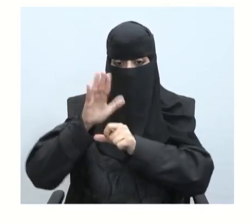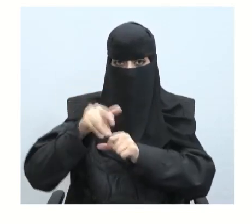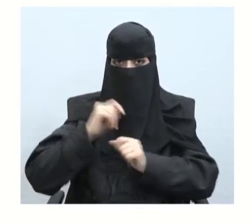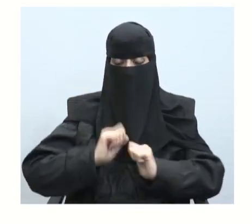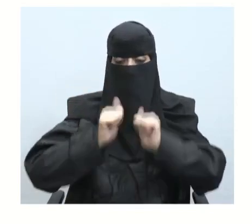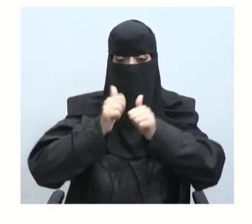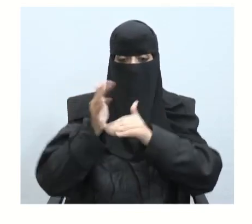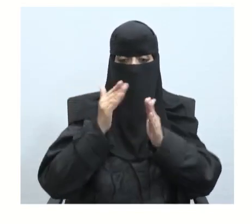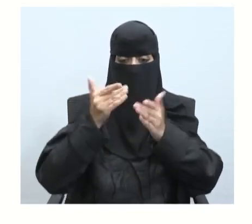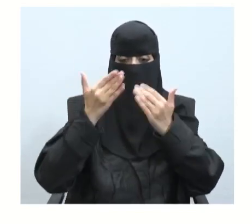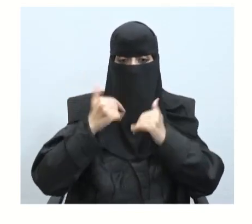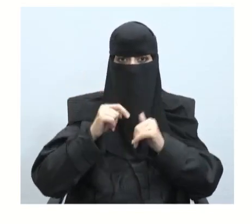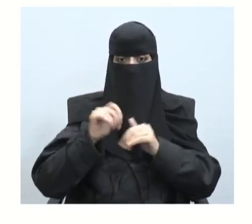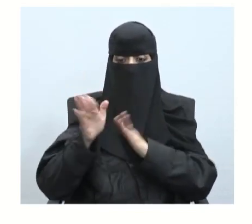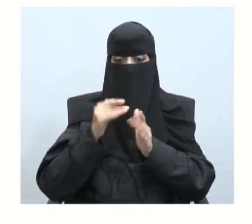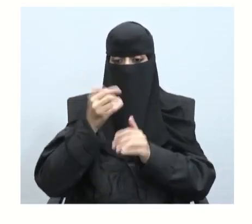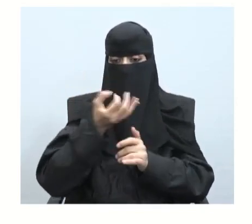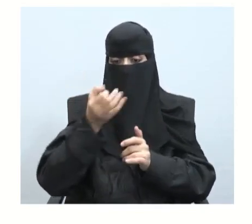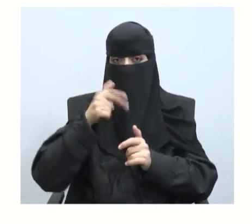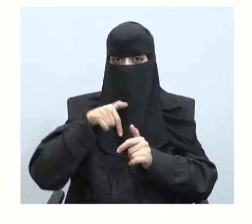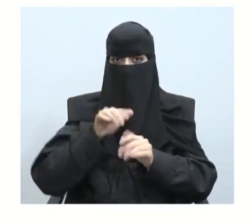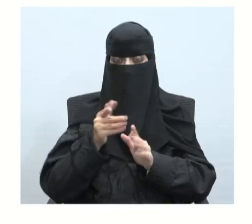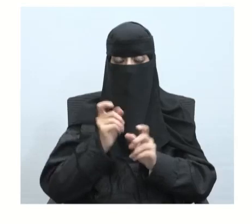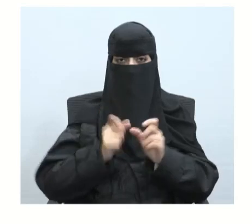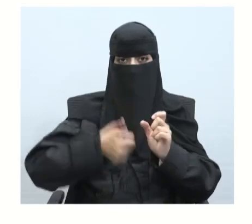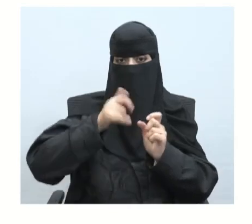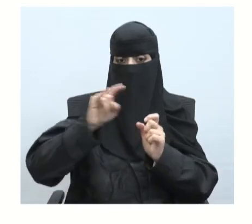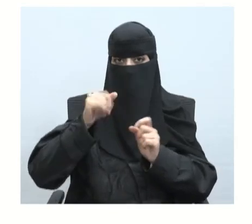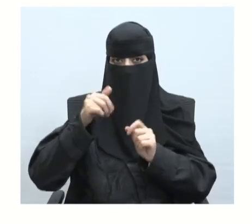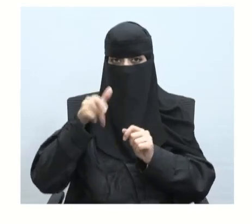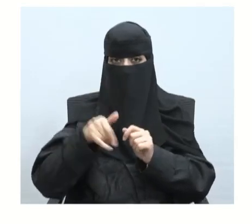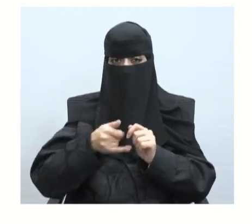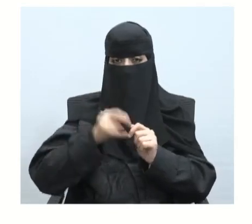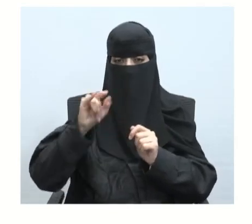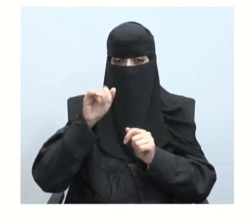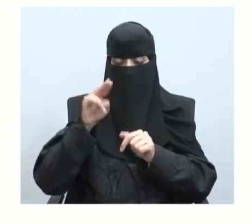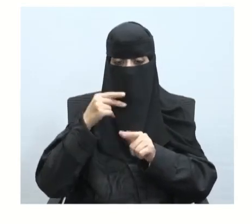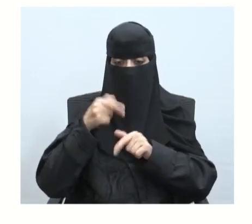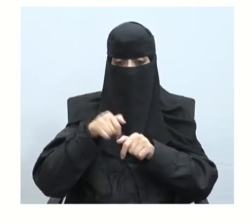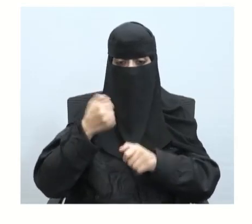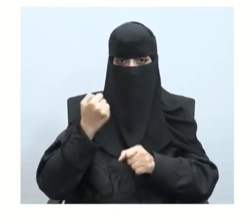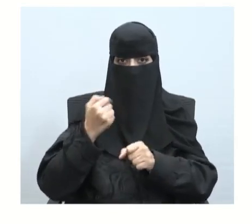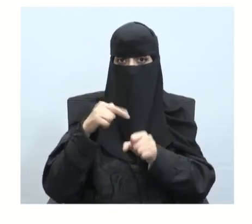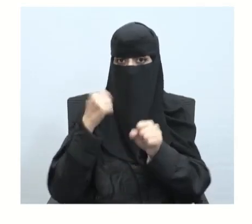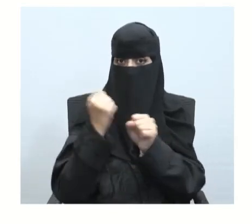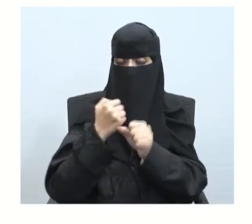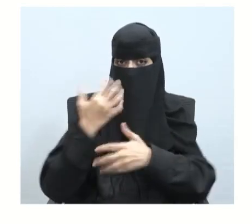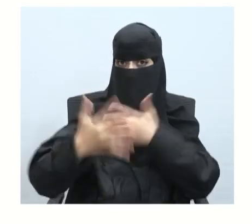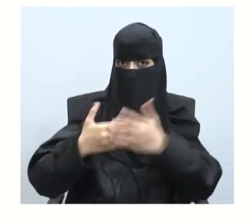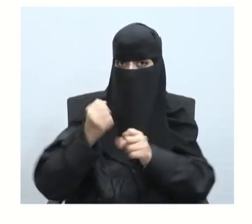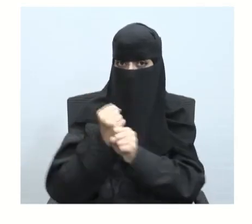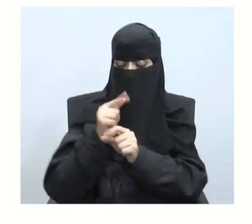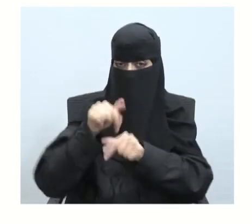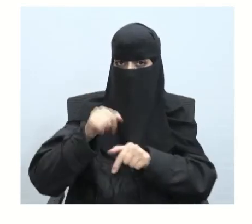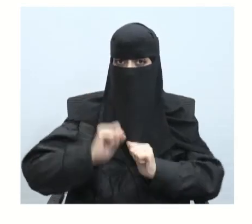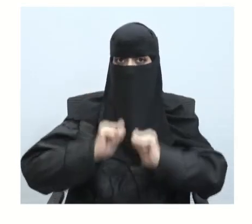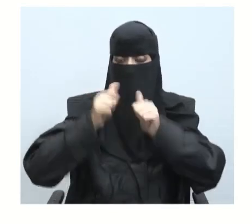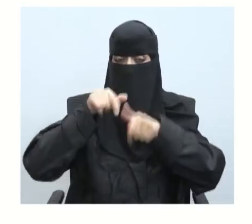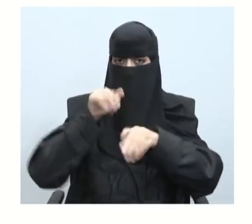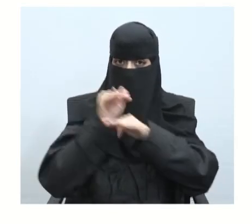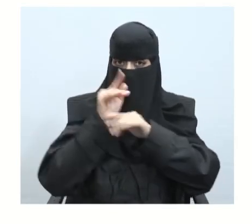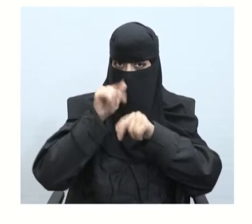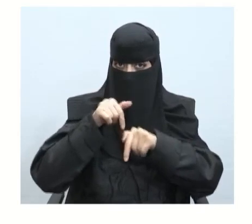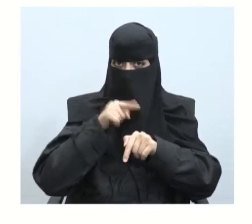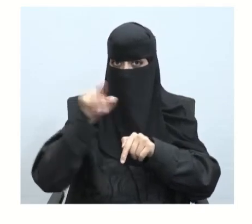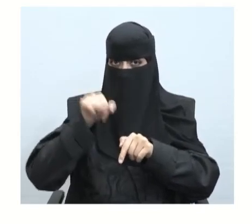والقدره في الدرس الثاني تكلمنا عن الالات عندما تكلمت عن الطاقه والشغل والقدره اخذتهم او درستهم